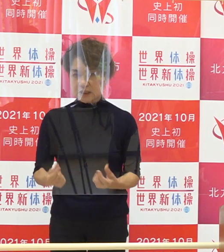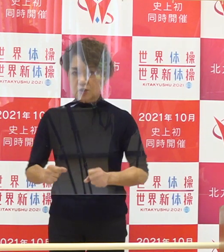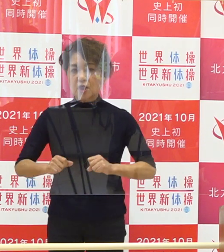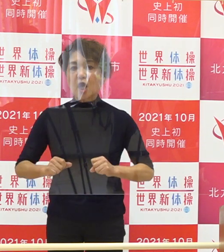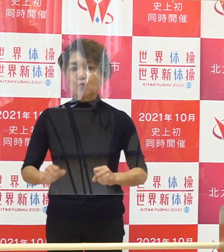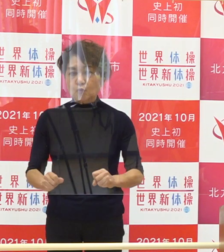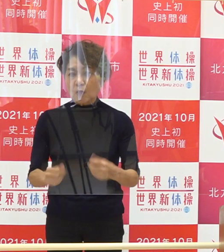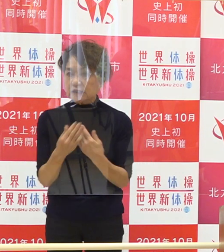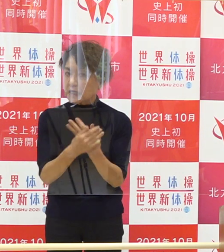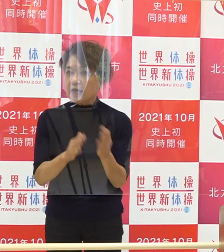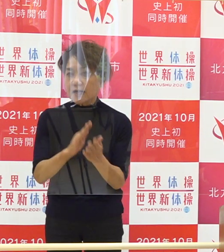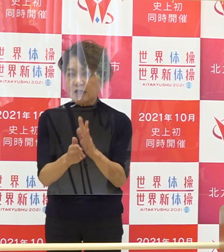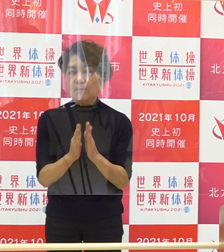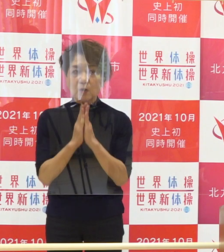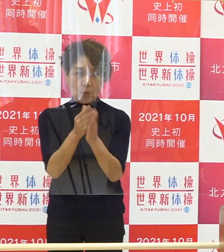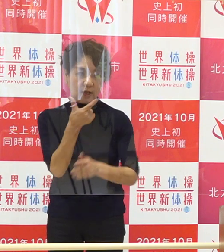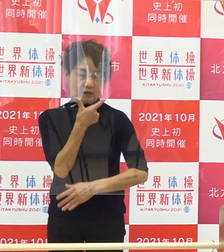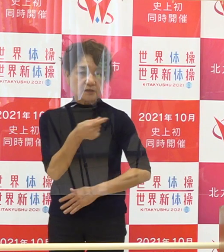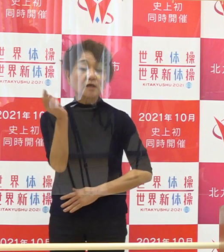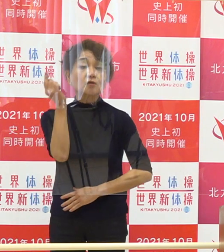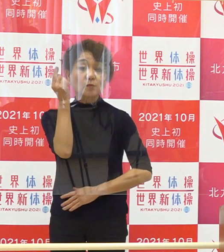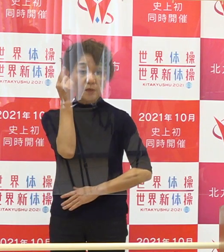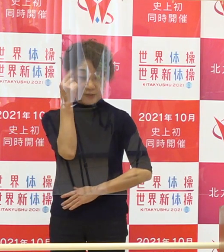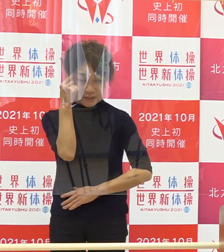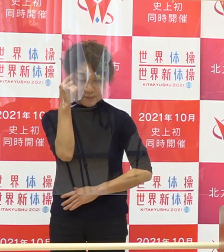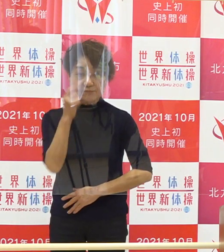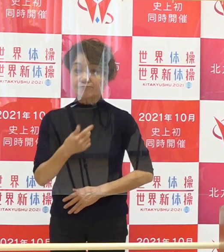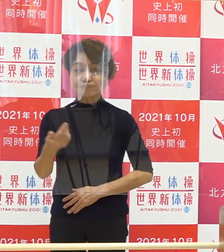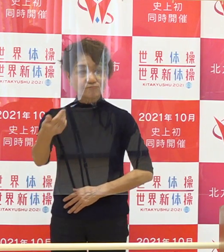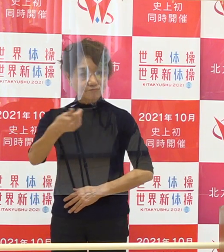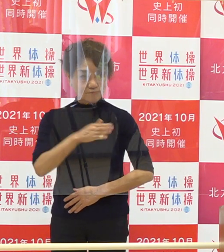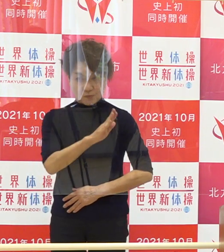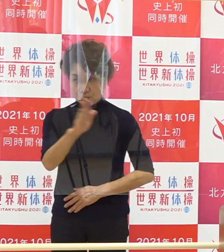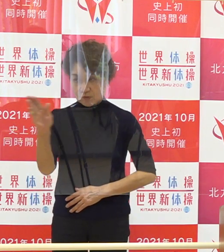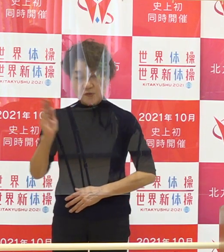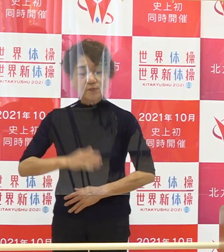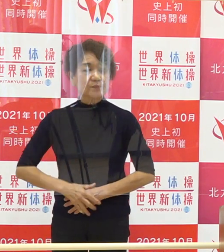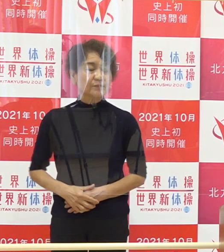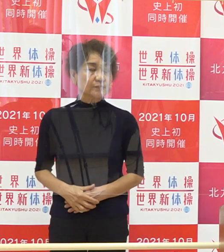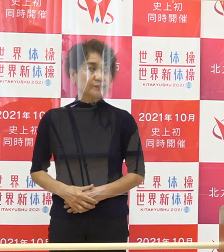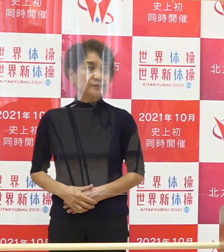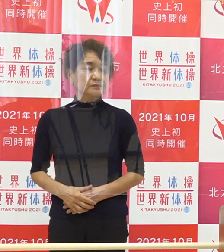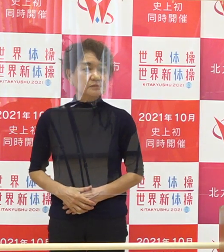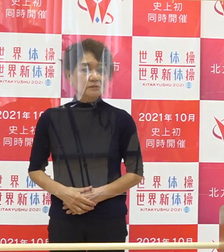ということを改めてお願いしたいと思います。それではご質問を受けたまります。